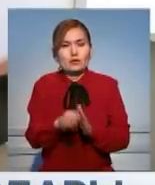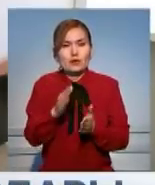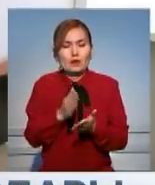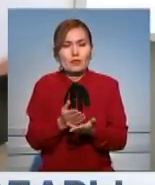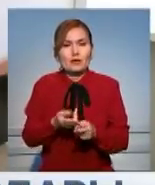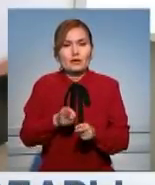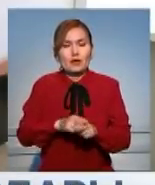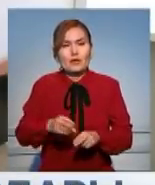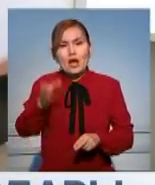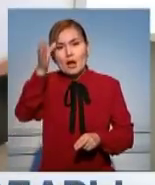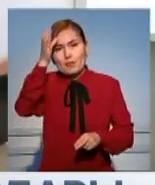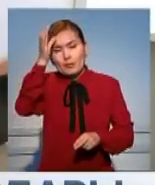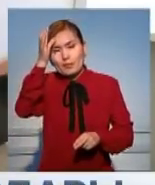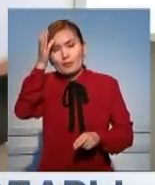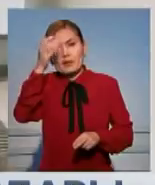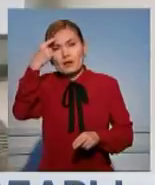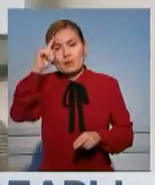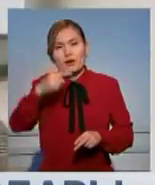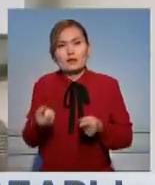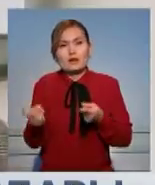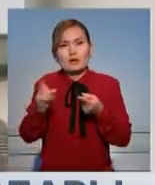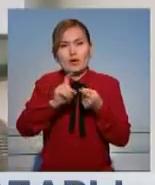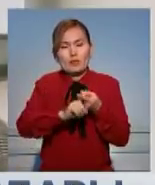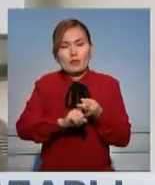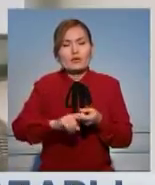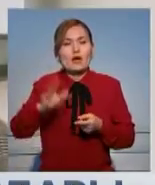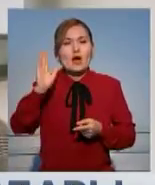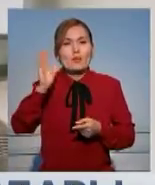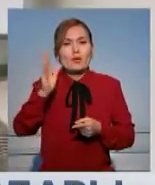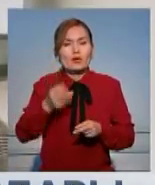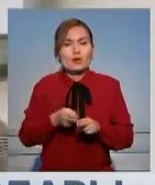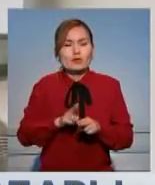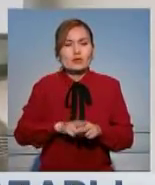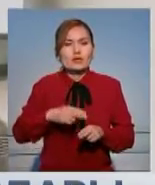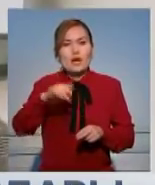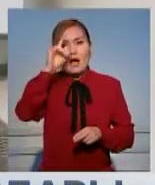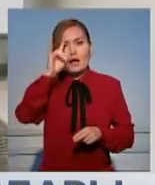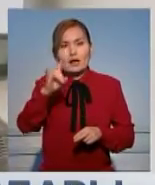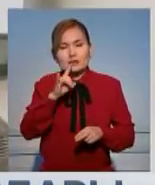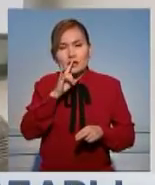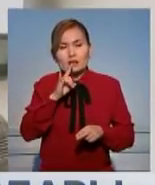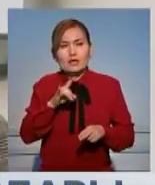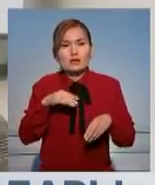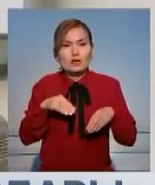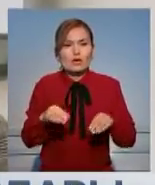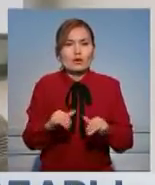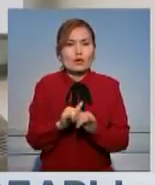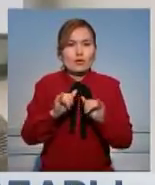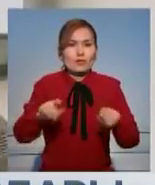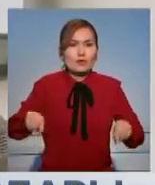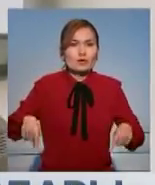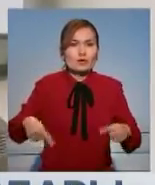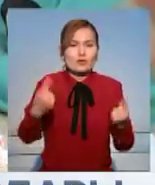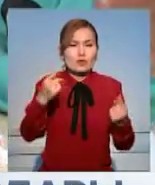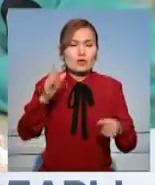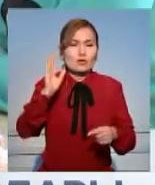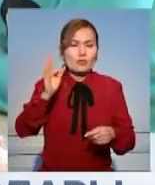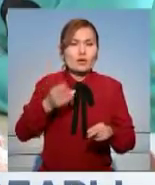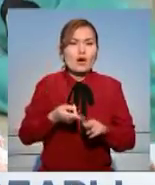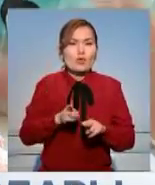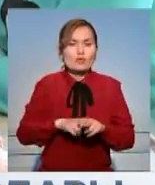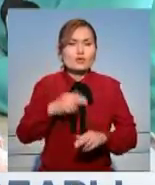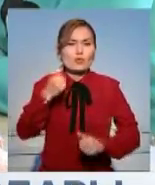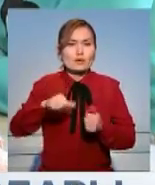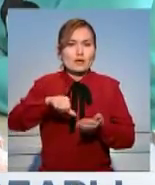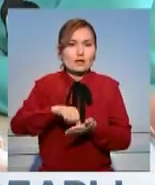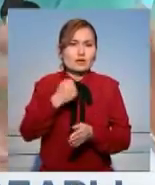мен ғылымды бағындырған бұл жандар рухани жаңғыру бағдарламасының 100 жаңа есім жобасына қатысып жеңімпаз атанды. Қарлығаш Қасиетова,